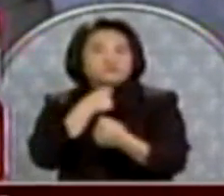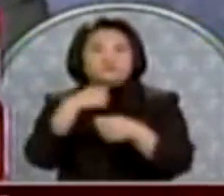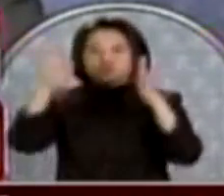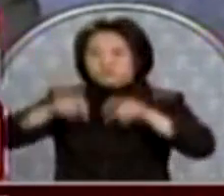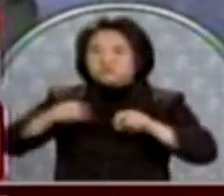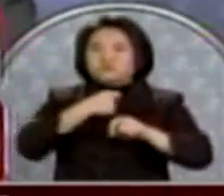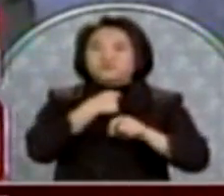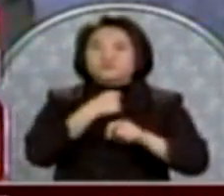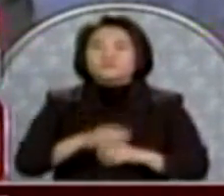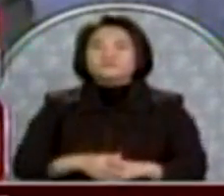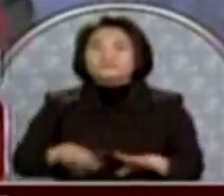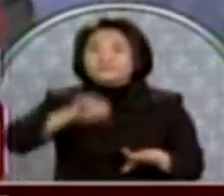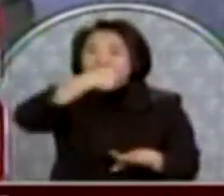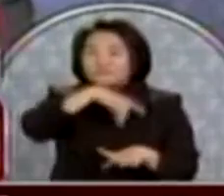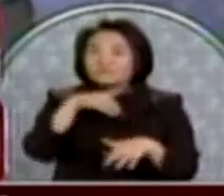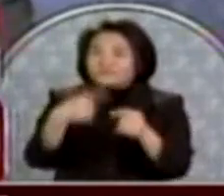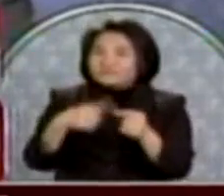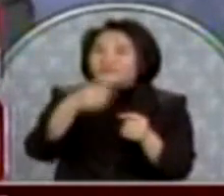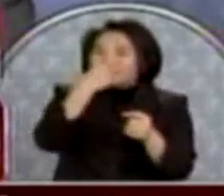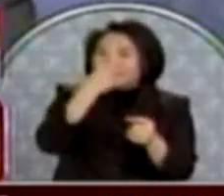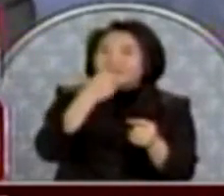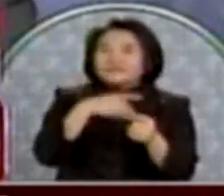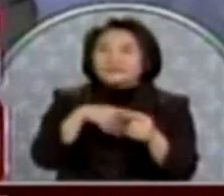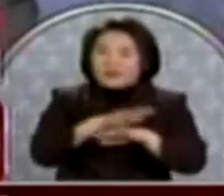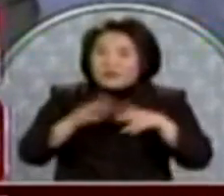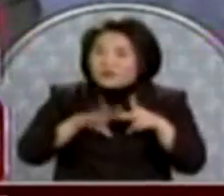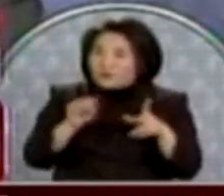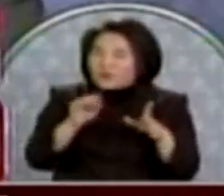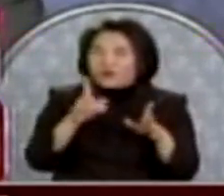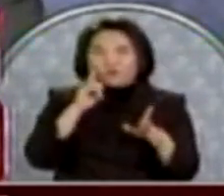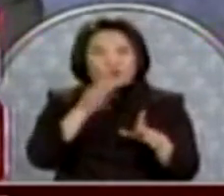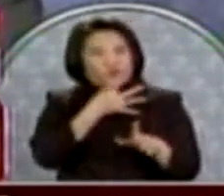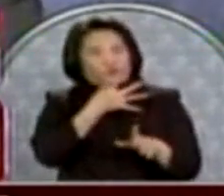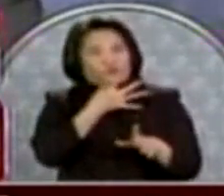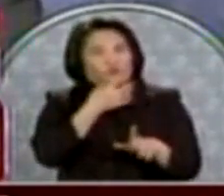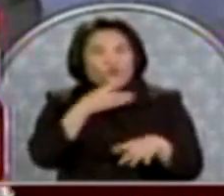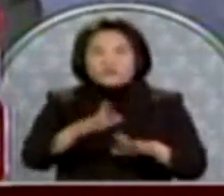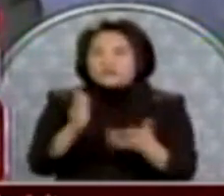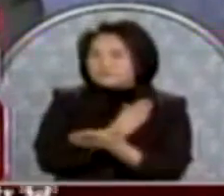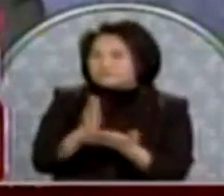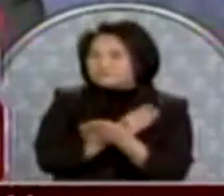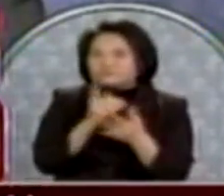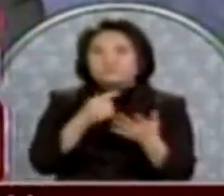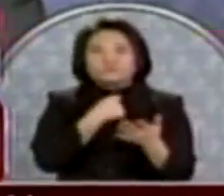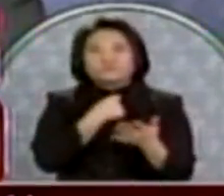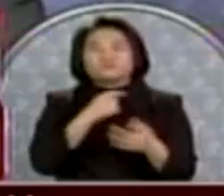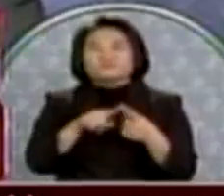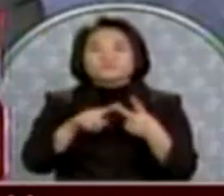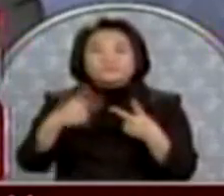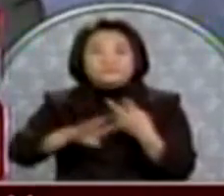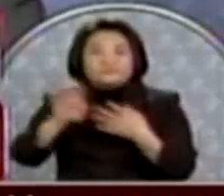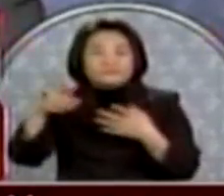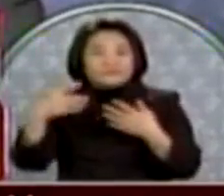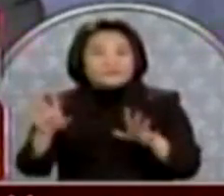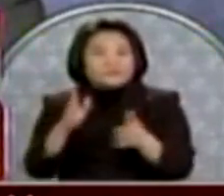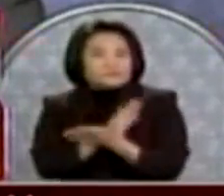们计划对于台湾的粮食的安全要做一个总评估，对于台湾的粮食的安全前提下，我们有很